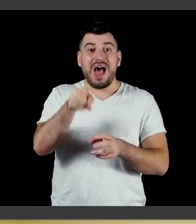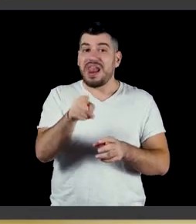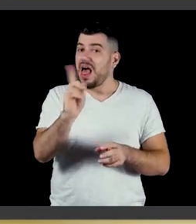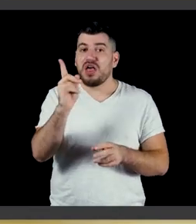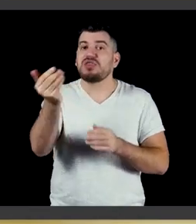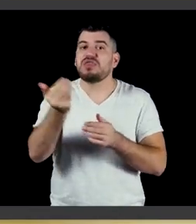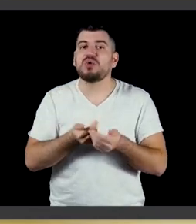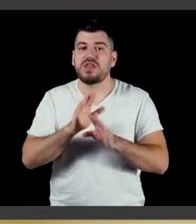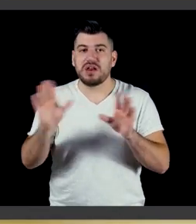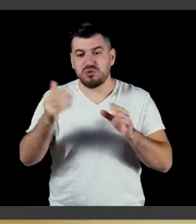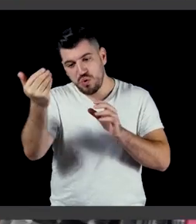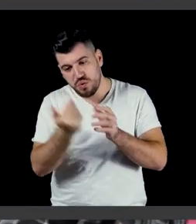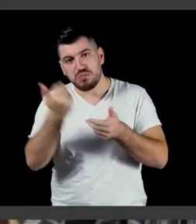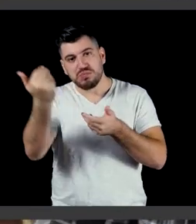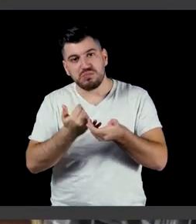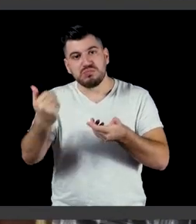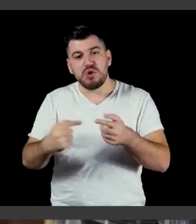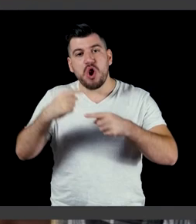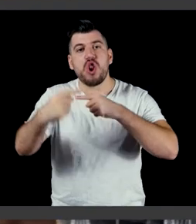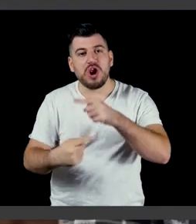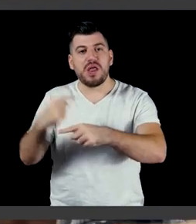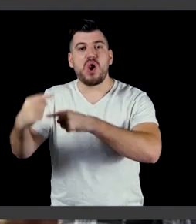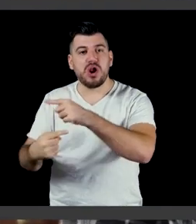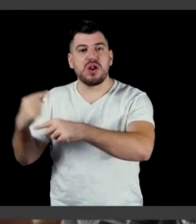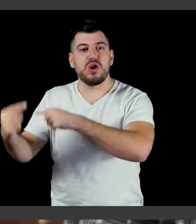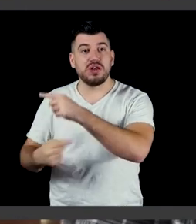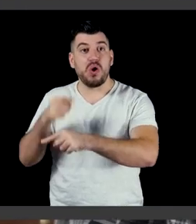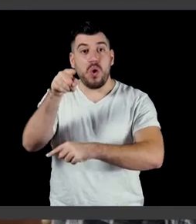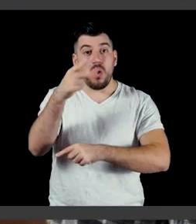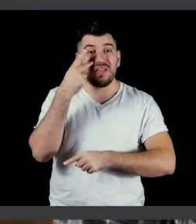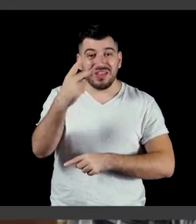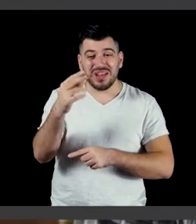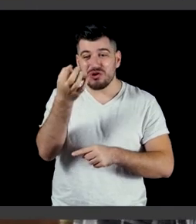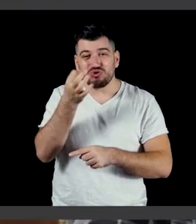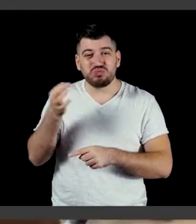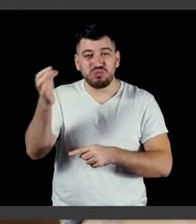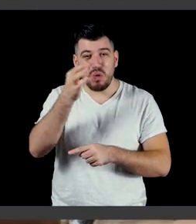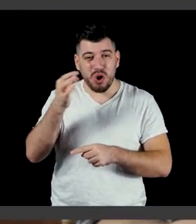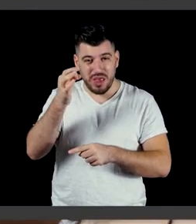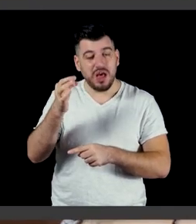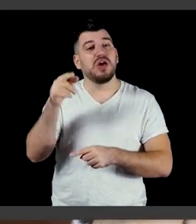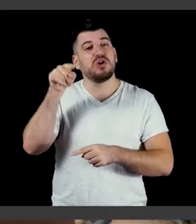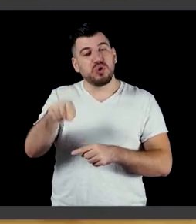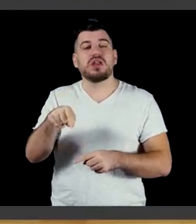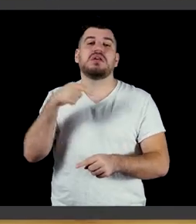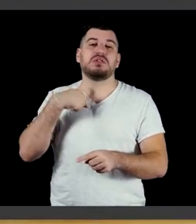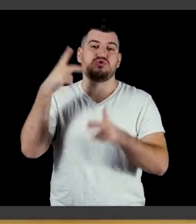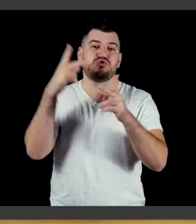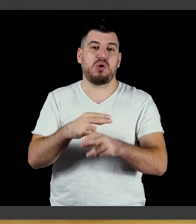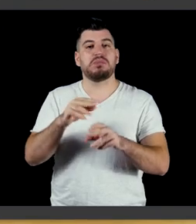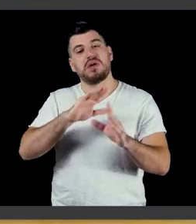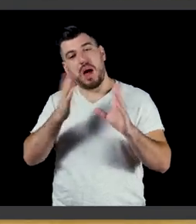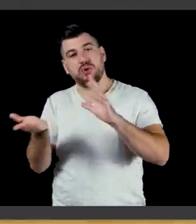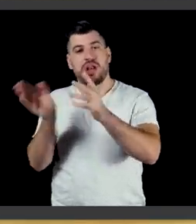κόβω όλο μα όλο λωρίδες. Καλό θα ήταν σε αυτό το σημείο που αρχίζουν να φαίνονται τα σπόρια να σταματήσω και να συνεχίσω από τα πλάγια.